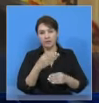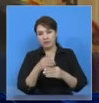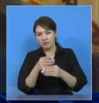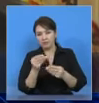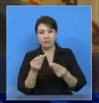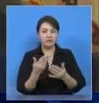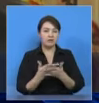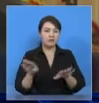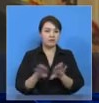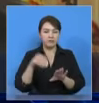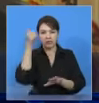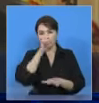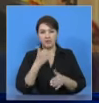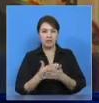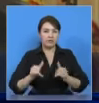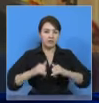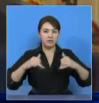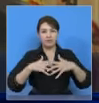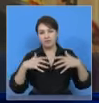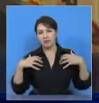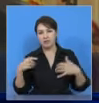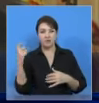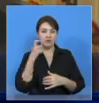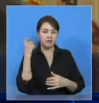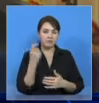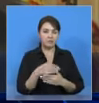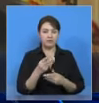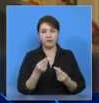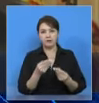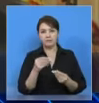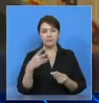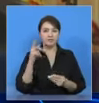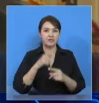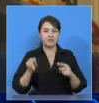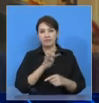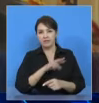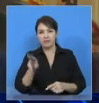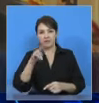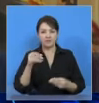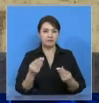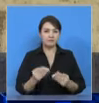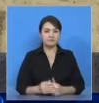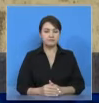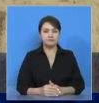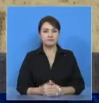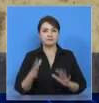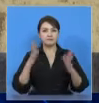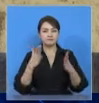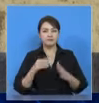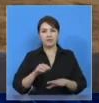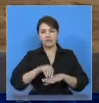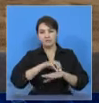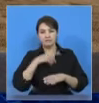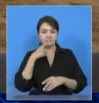в этом году к примеру на разведение сельского хозяйства мы получили субсидии в размере полутора миллиардов тенге со очередь аким района